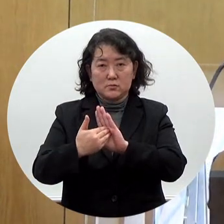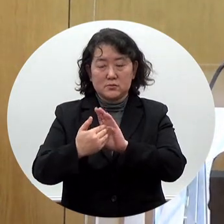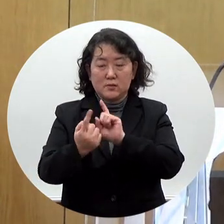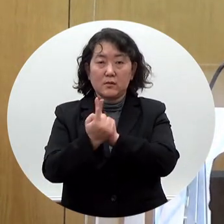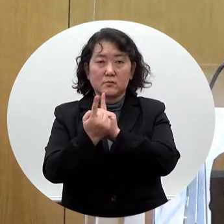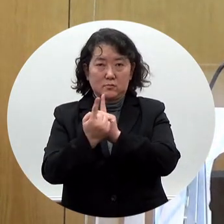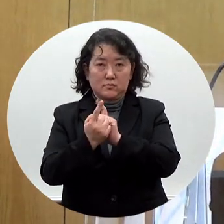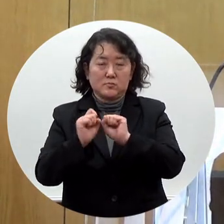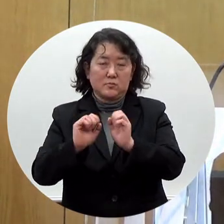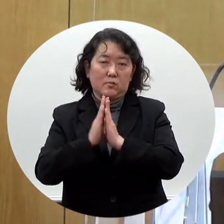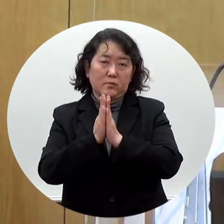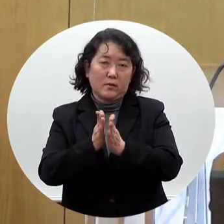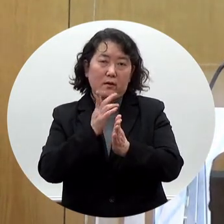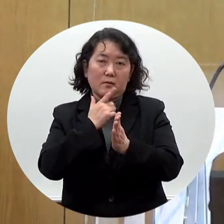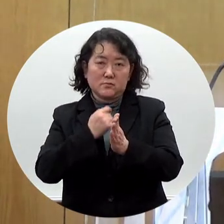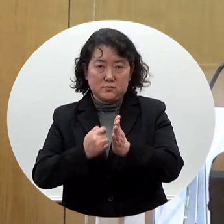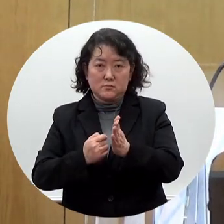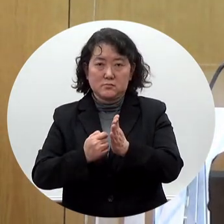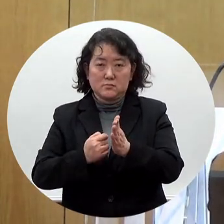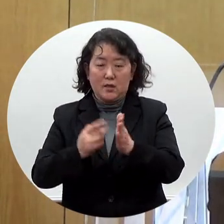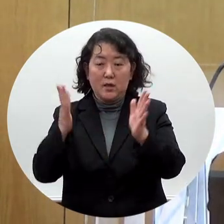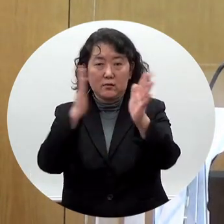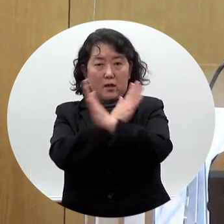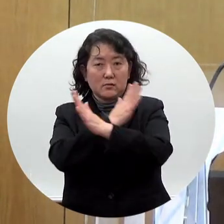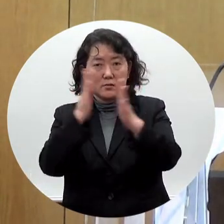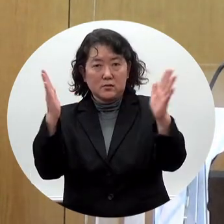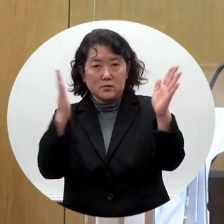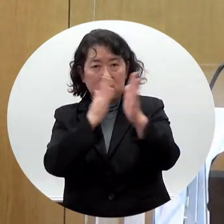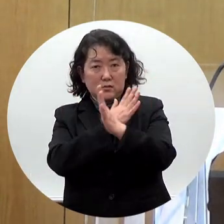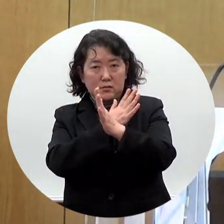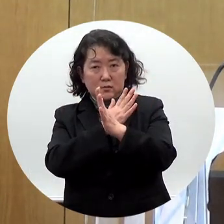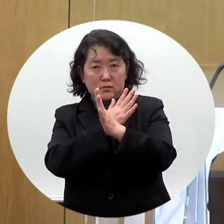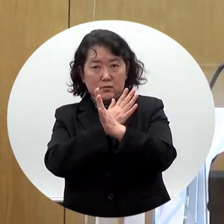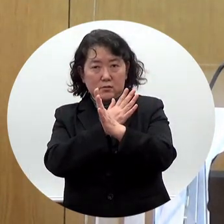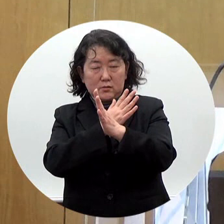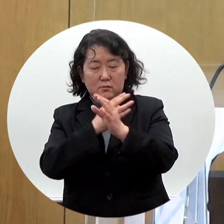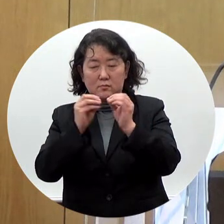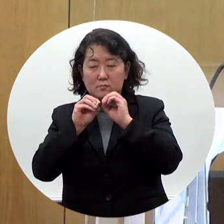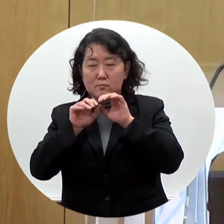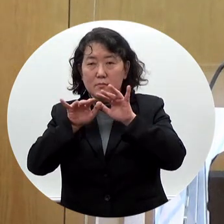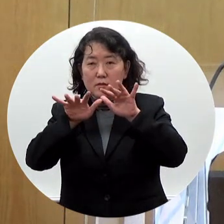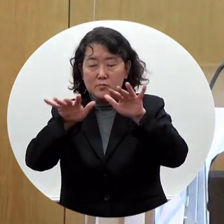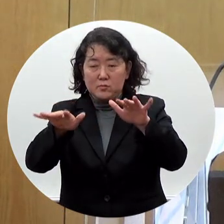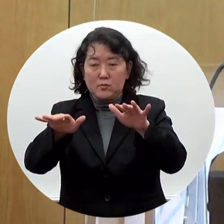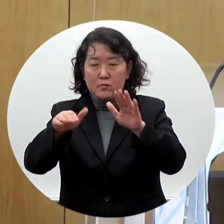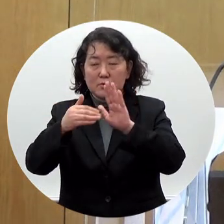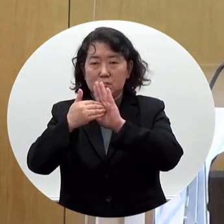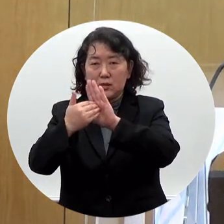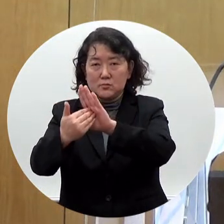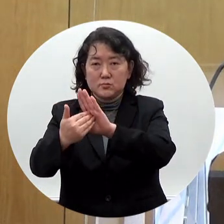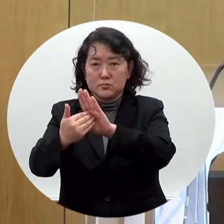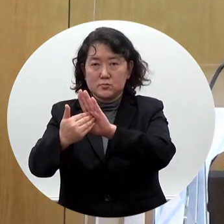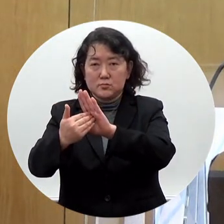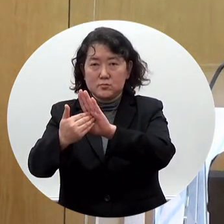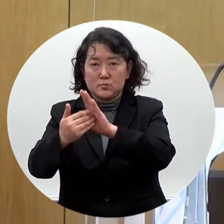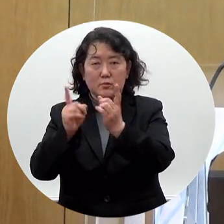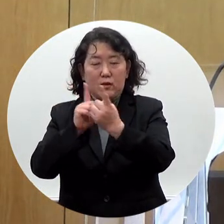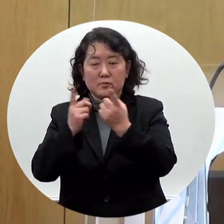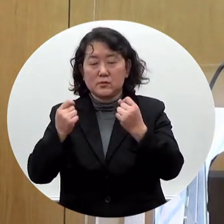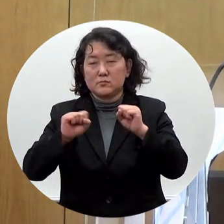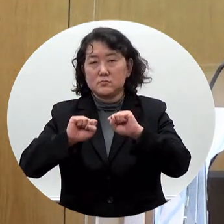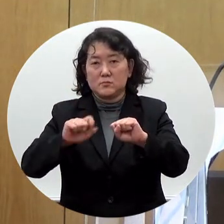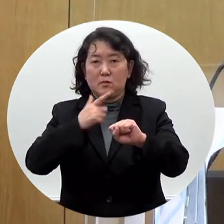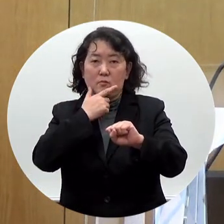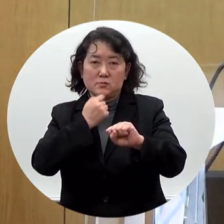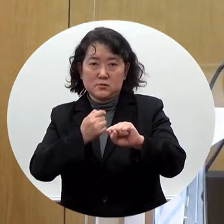い。適切な換気の徹底など、マイクロ飛沫感染対策を徹底してもらいたい。そして